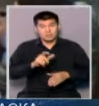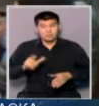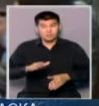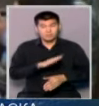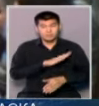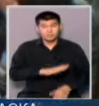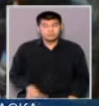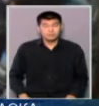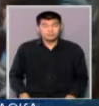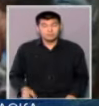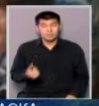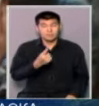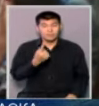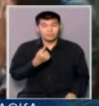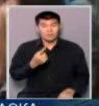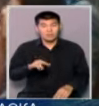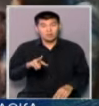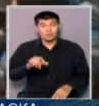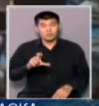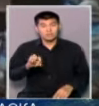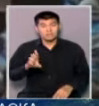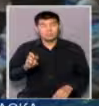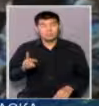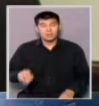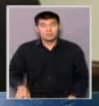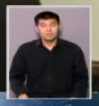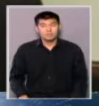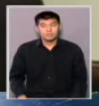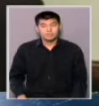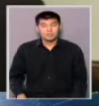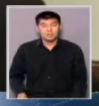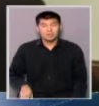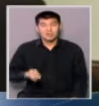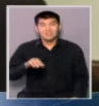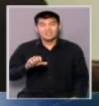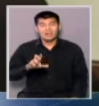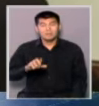болды. Солардың бірі Мұхтар Сапарғалиев. Табылды мен